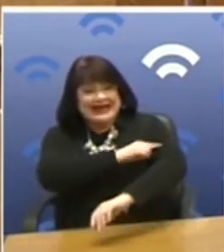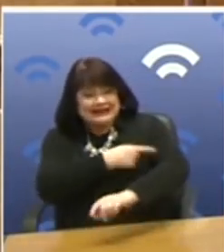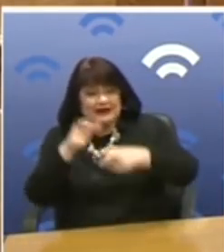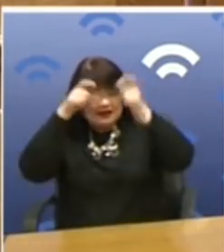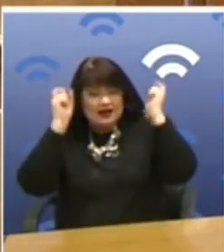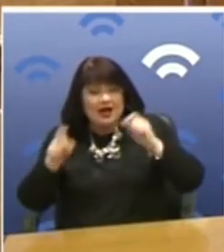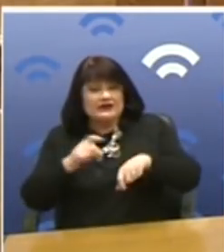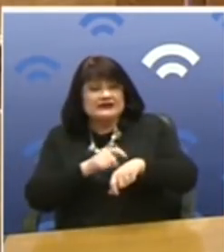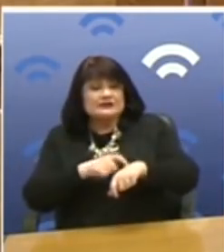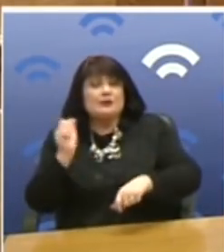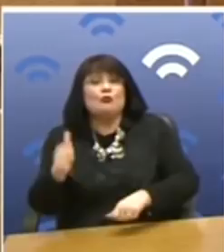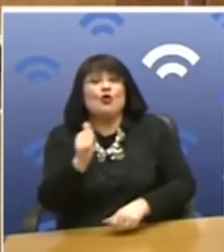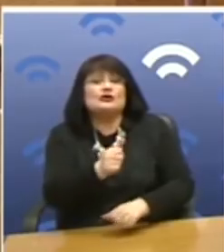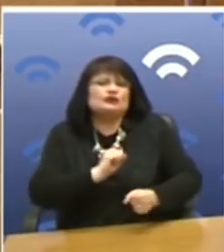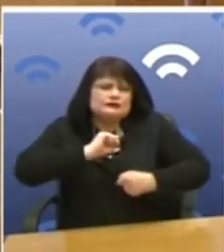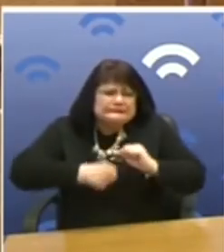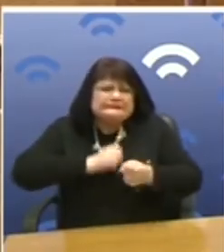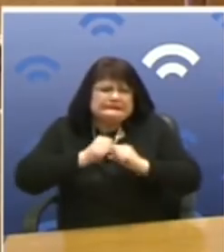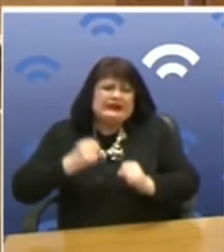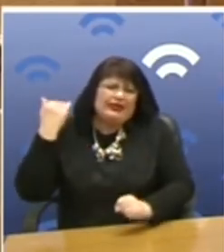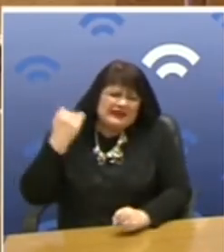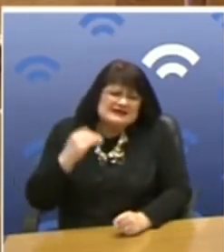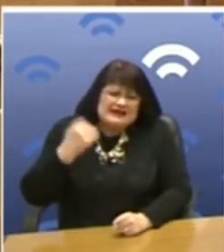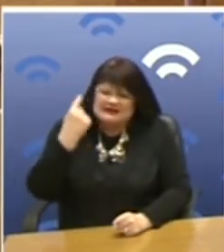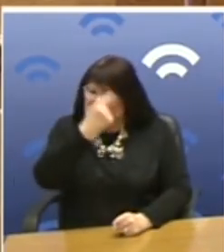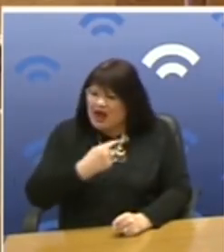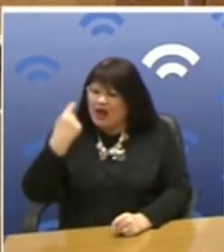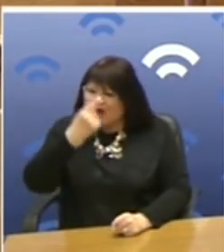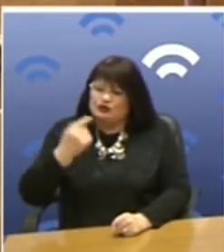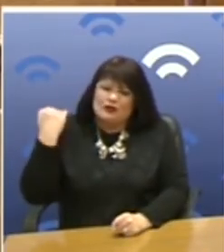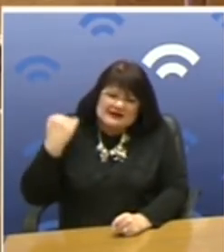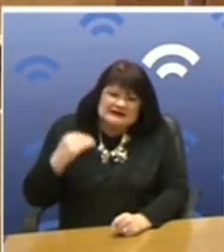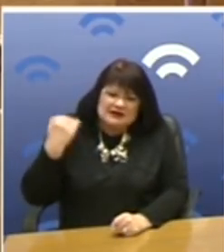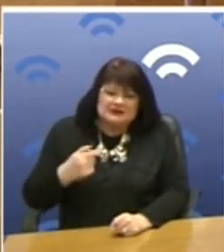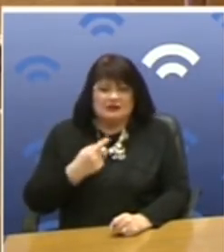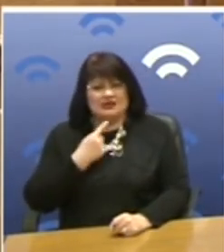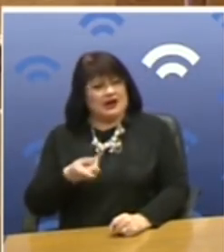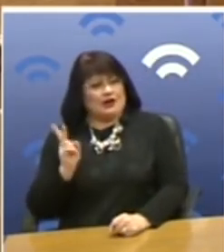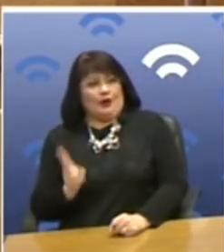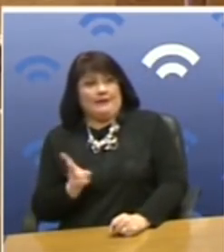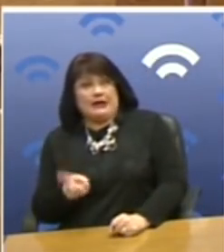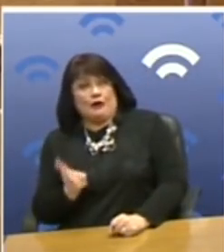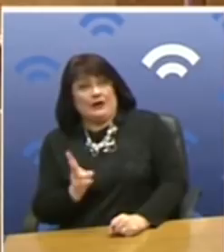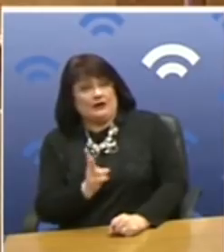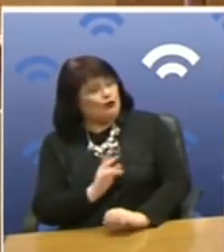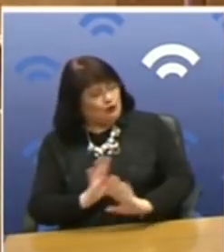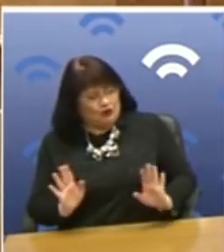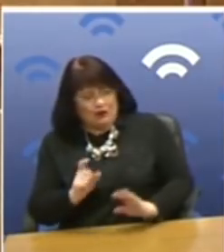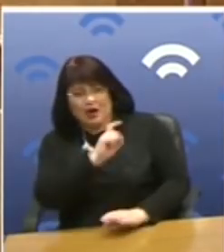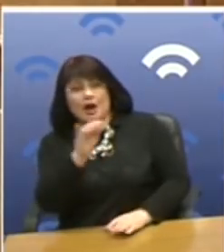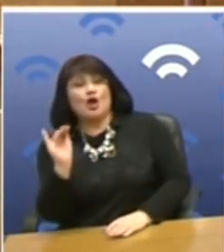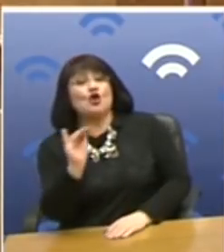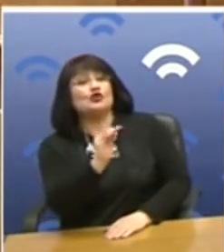τη μάχη με μεγάλη αυτοθυσία. Δεν κινδυνολογούμε, αλλά σας ρωτάμε.